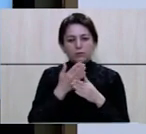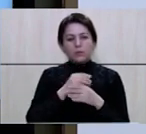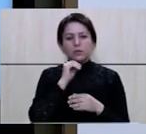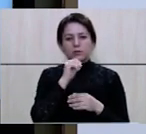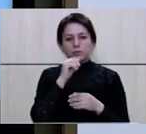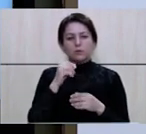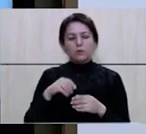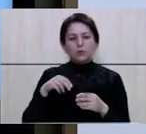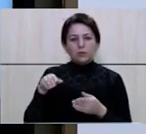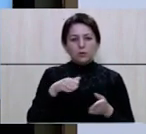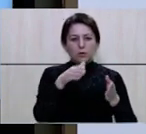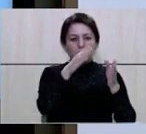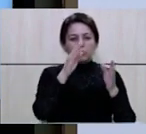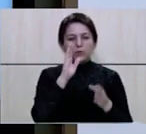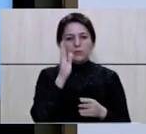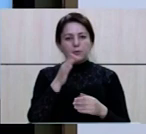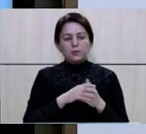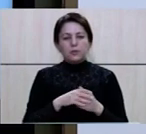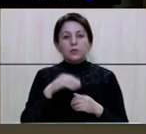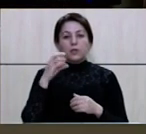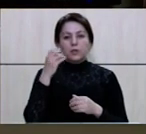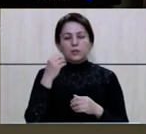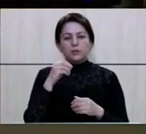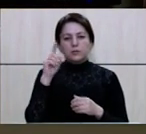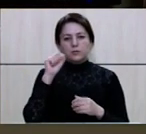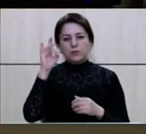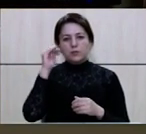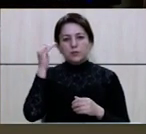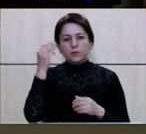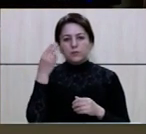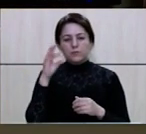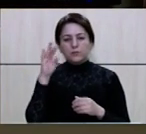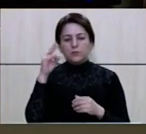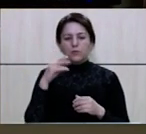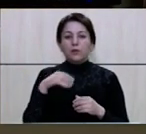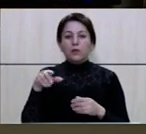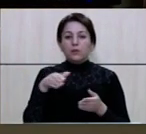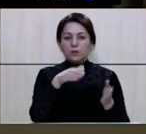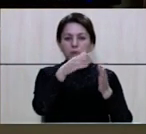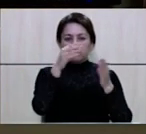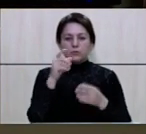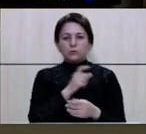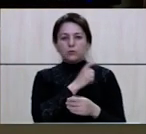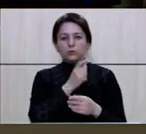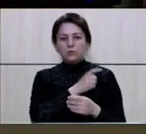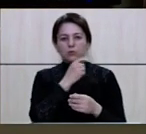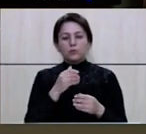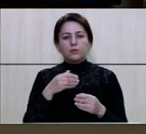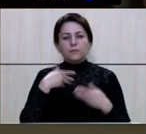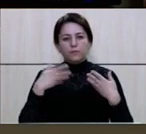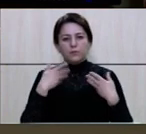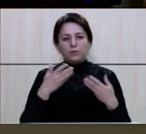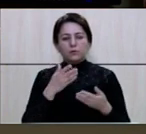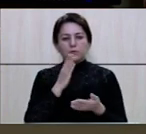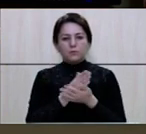O'rta Osiyodagi daryolar ichida Zarafshon daryosi xo'jalikda sug'orishda keng foydalaniladi va